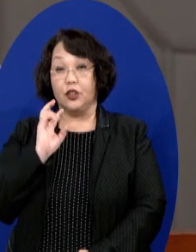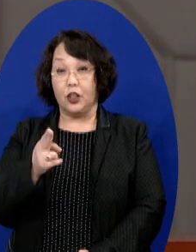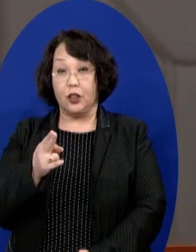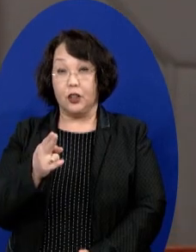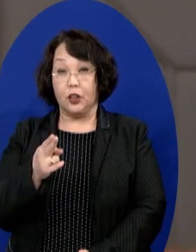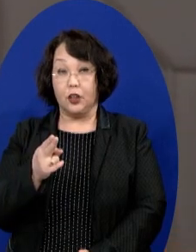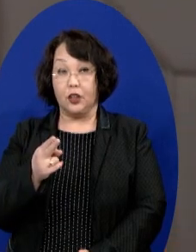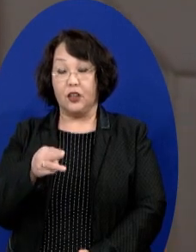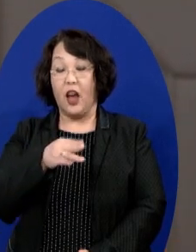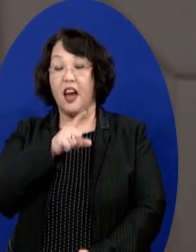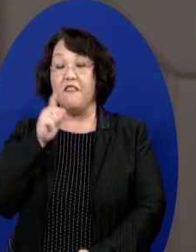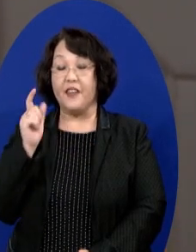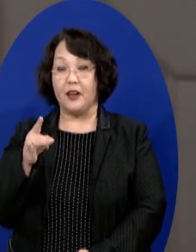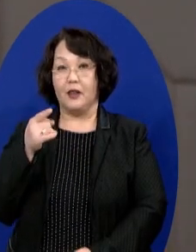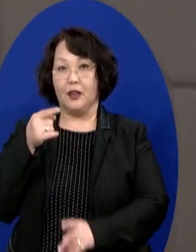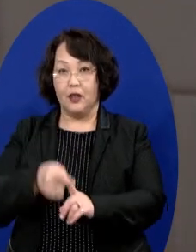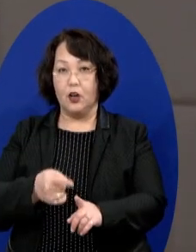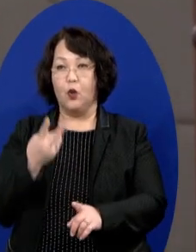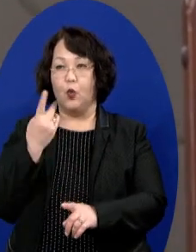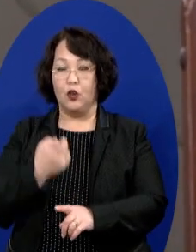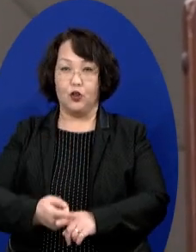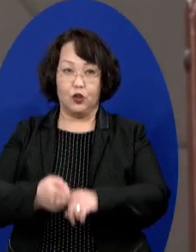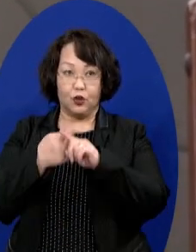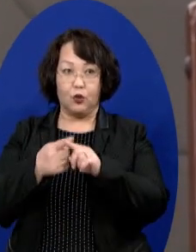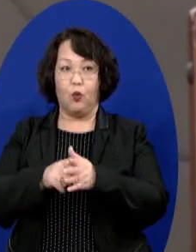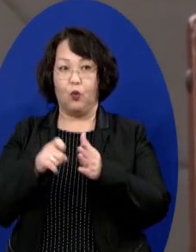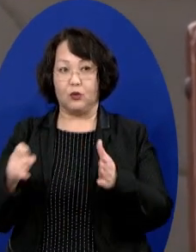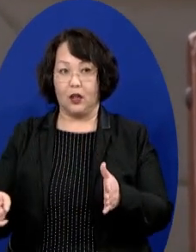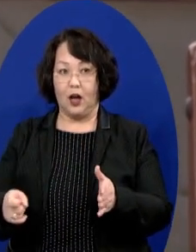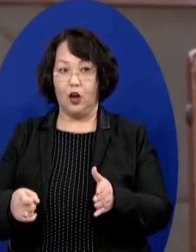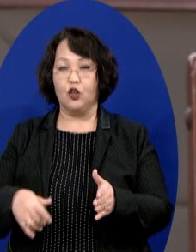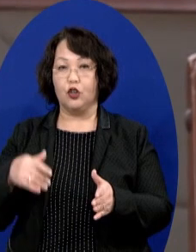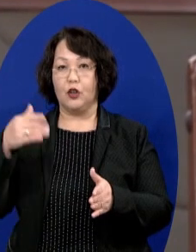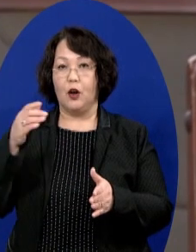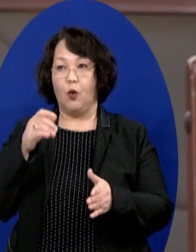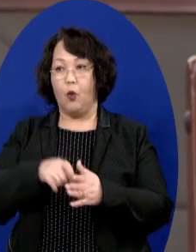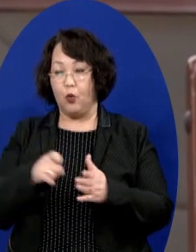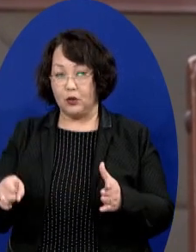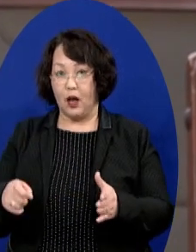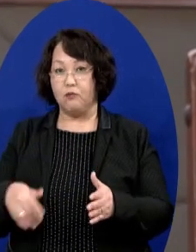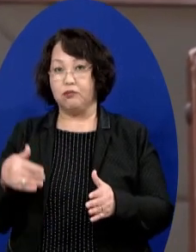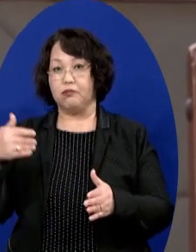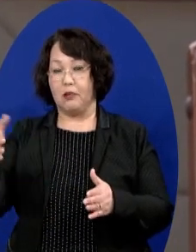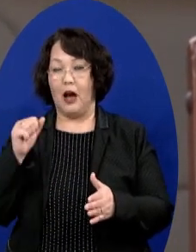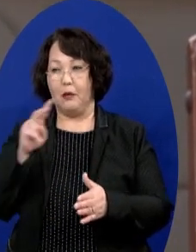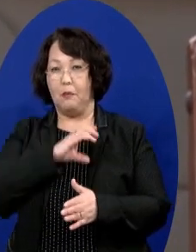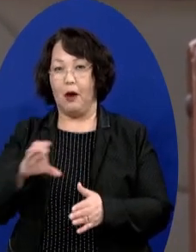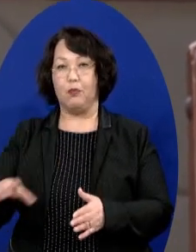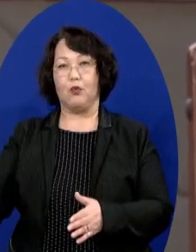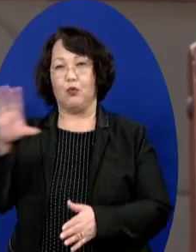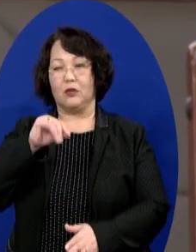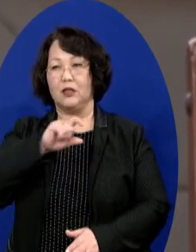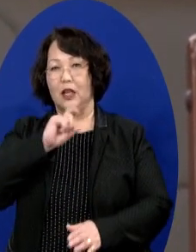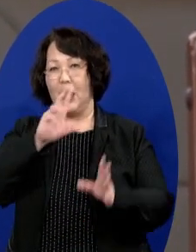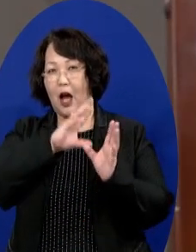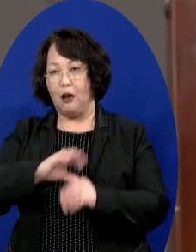өссөн, ирэх хугацаа нь өссөн, хугацаа нь өсөхөрөө аж ахуй нэгжүүд бүгд зээлтэй байгаа, зээлийн хүүгийн шингэлт